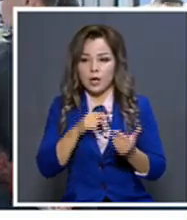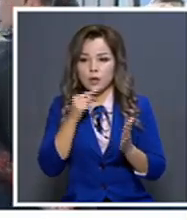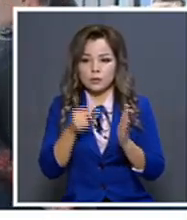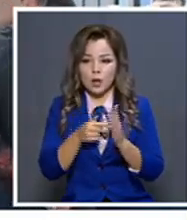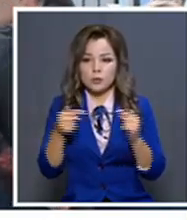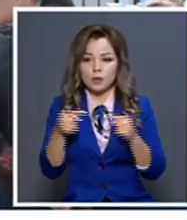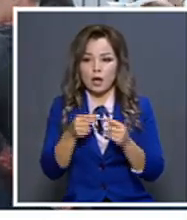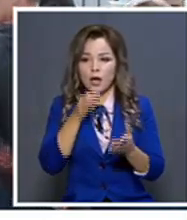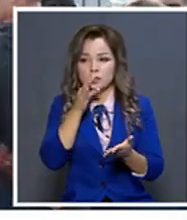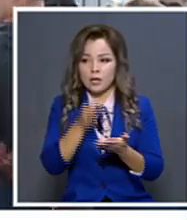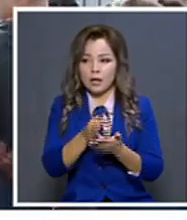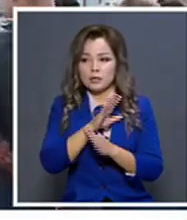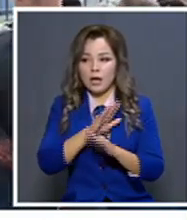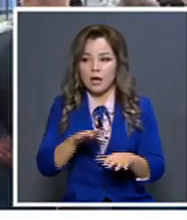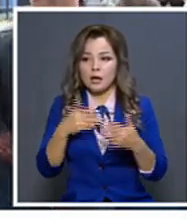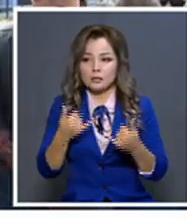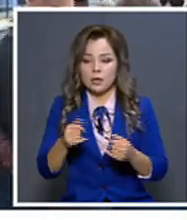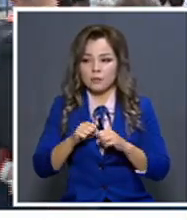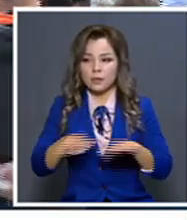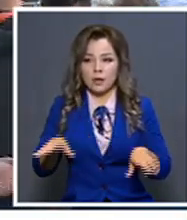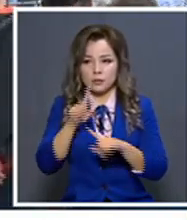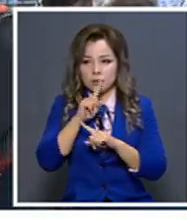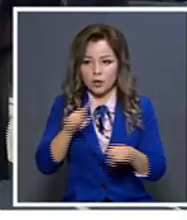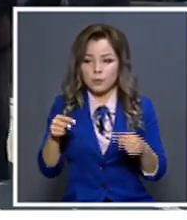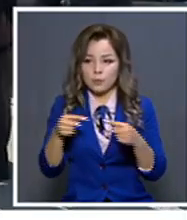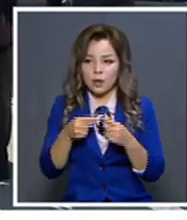Сұрақтарымызға нақты жауап алмай, тарқамаймыз дейді олар.